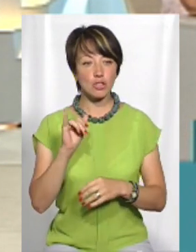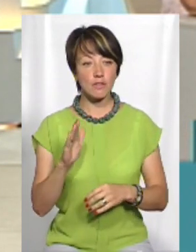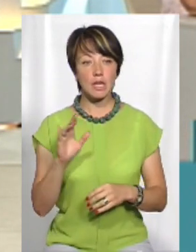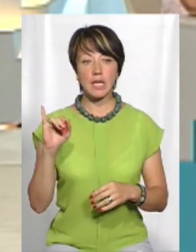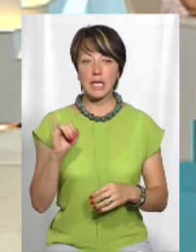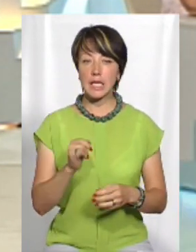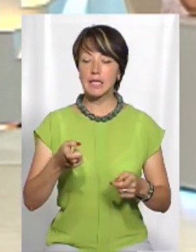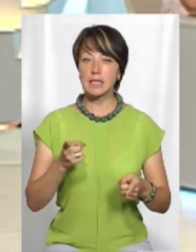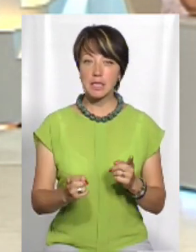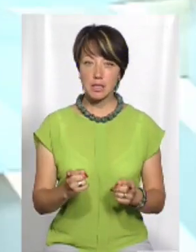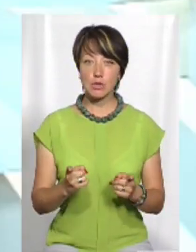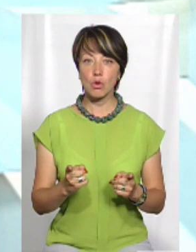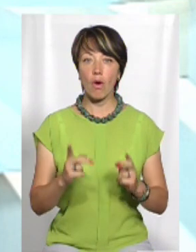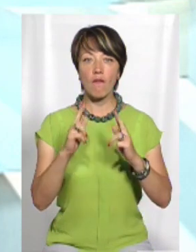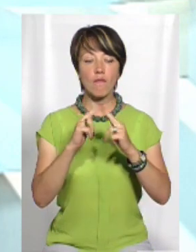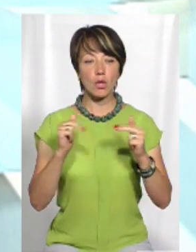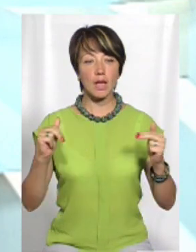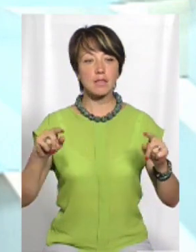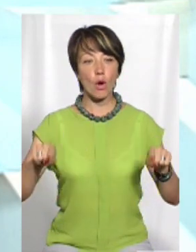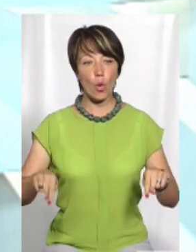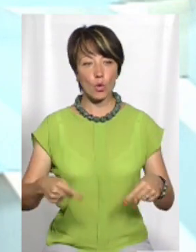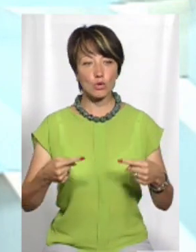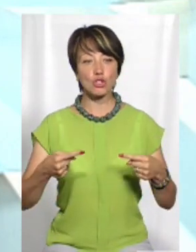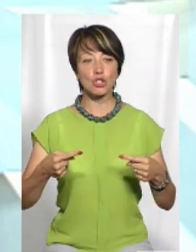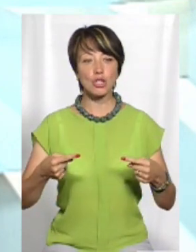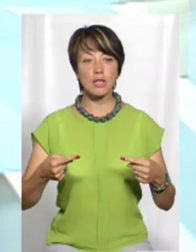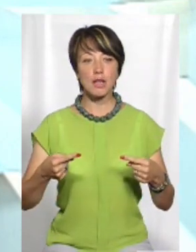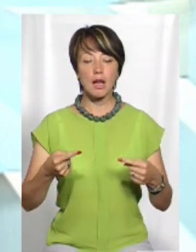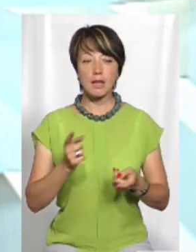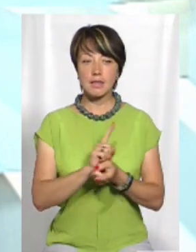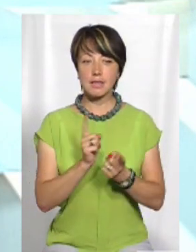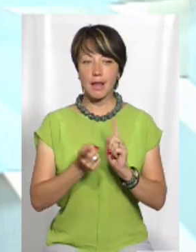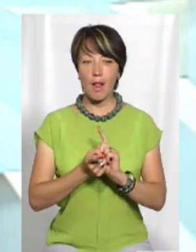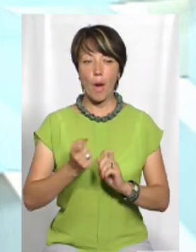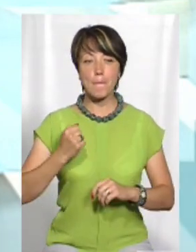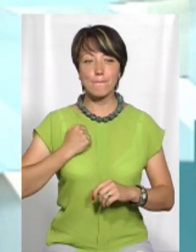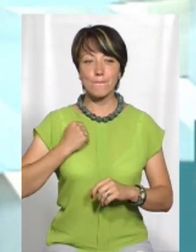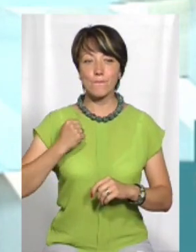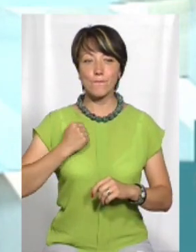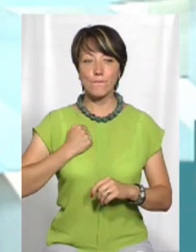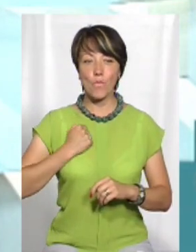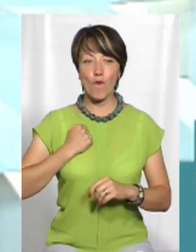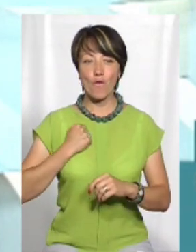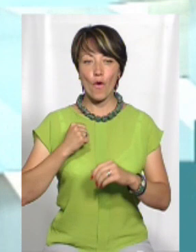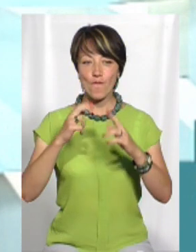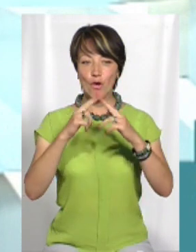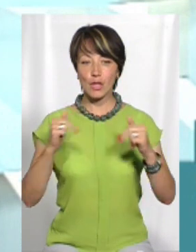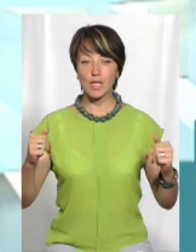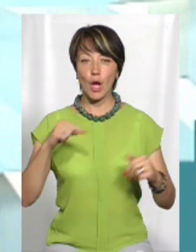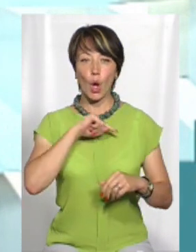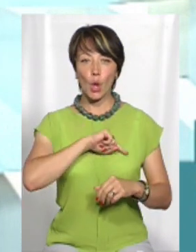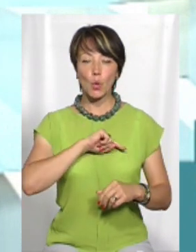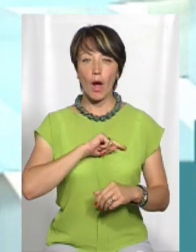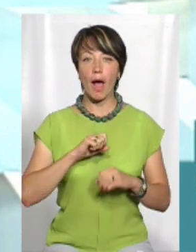І дійсно фортеця ожила, вона дійсно стала бойовою фортецею, в неї дух героїв,